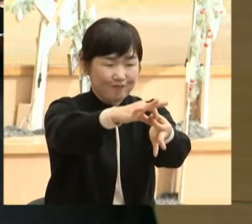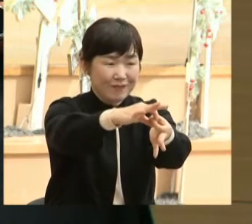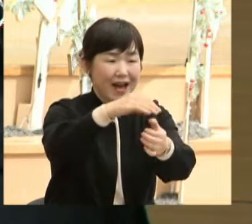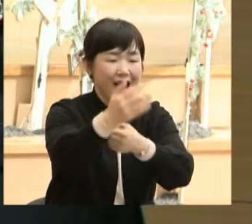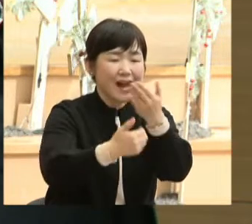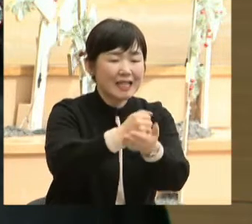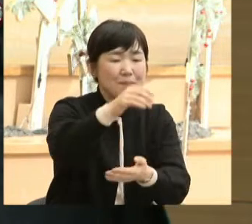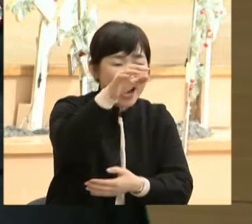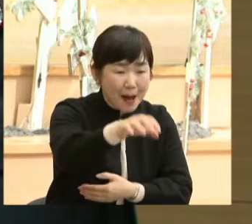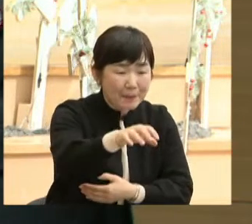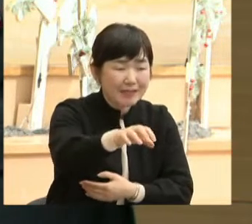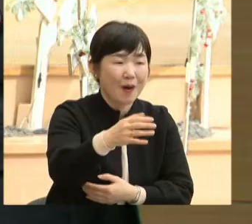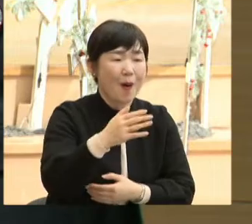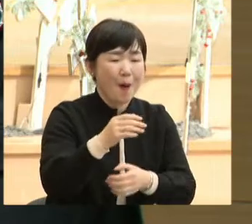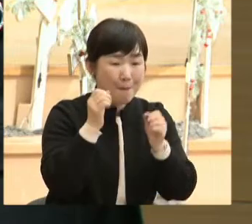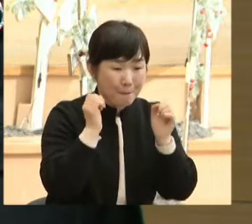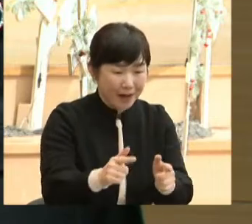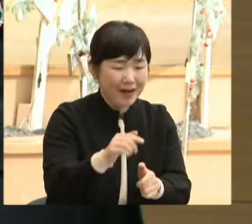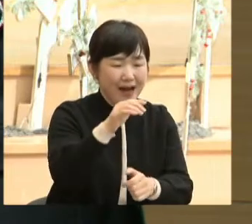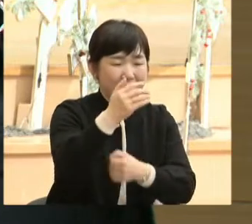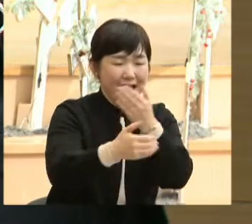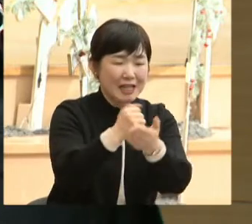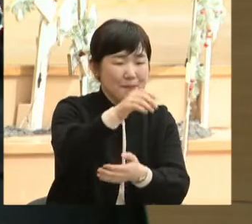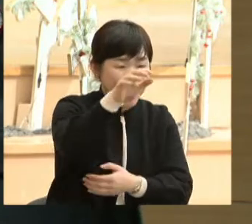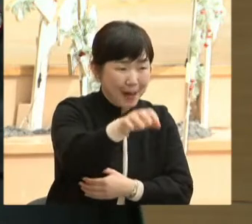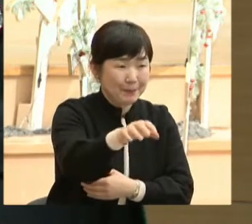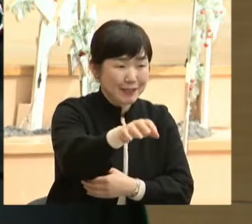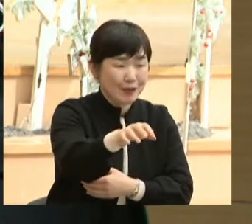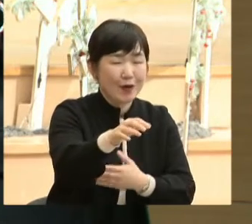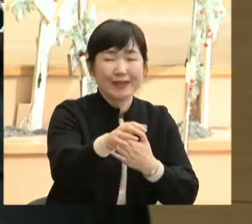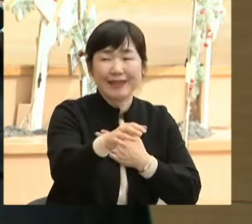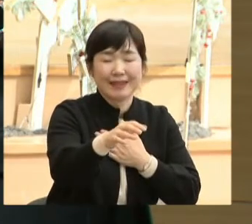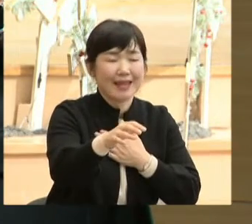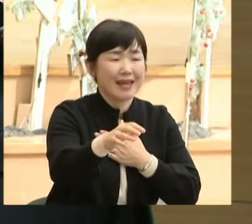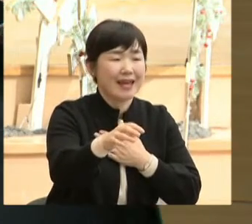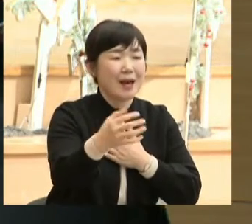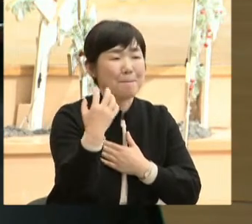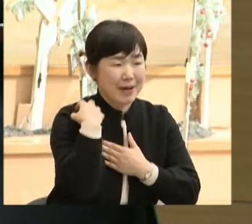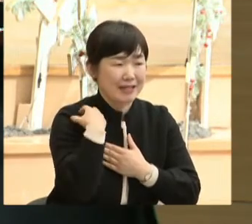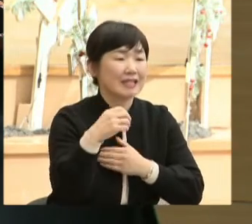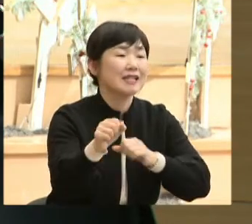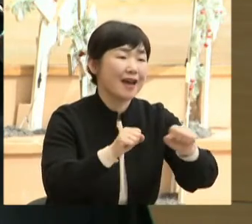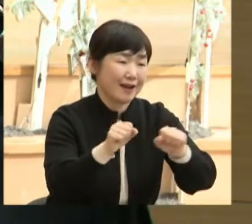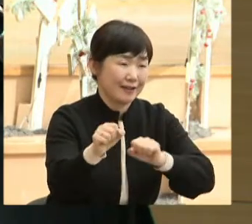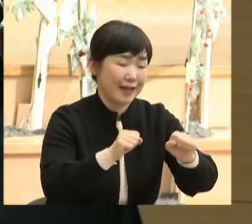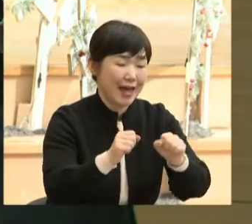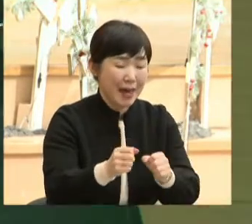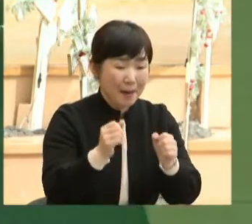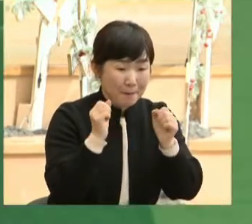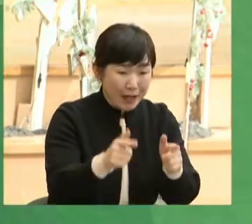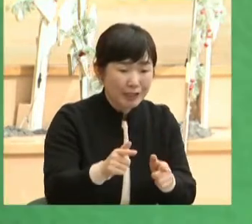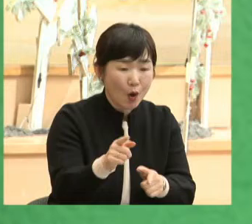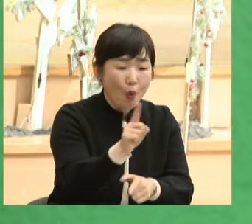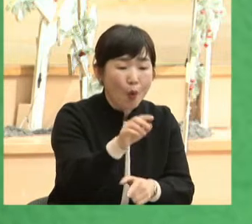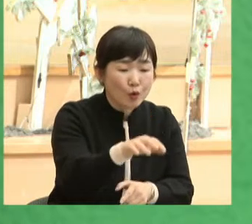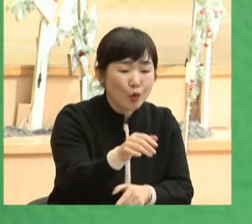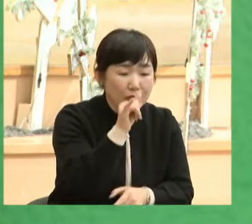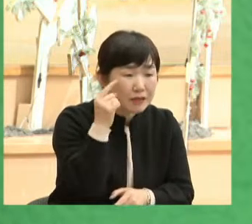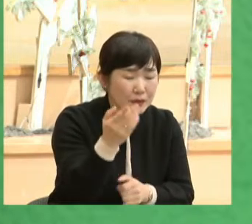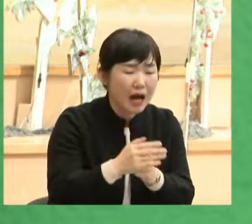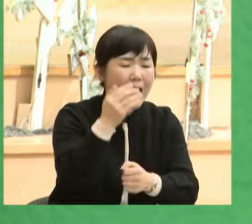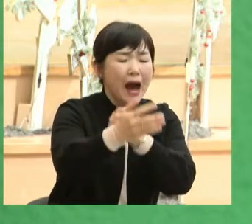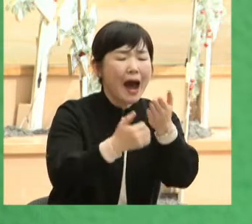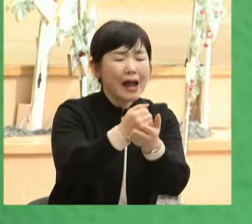마침 하나님 앞에서 하나님 앞에서 마침 어디에 있을 때 하나님 앞에 있어